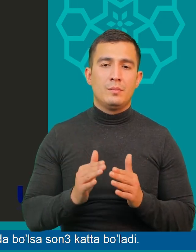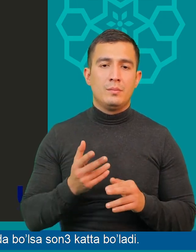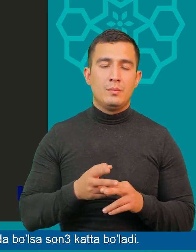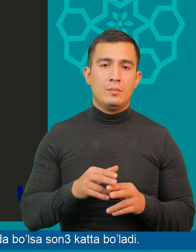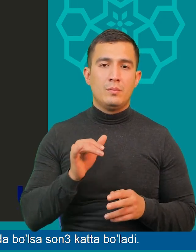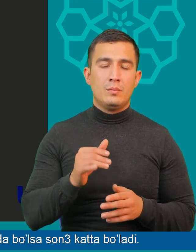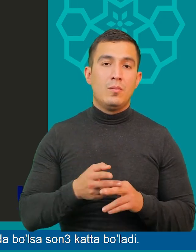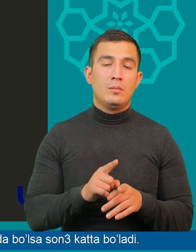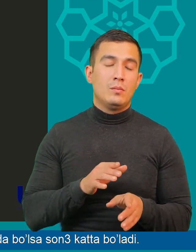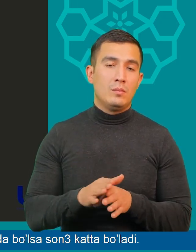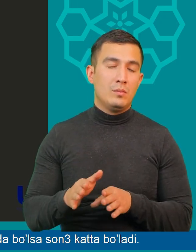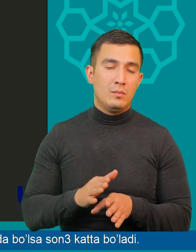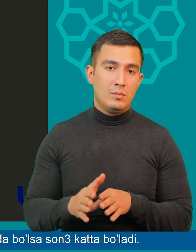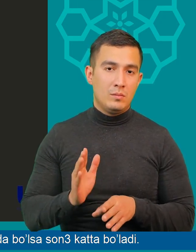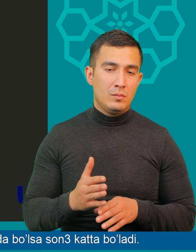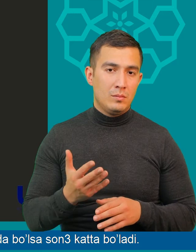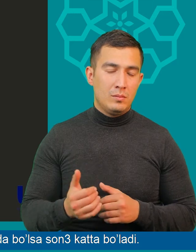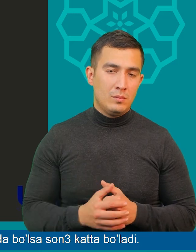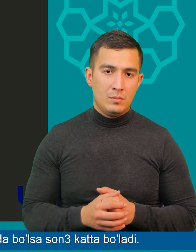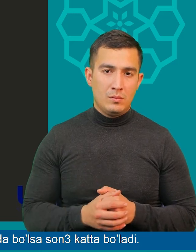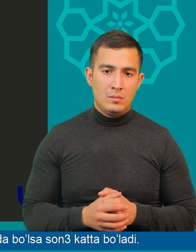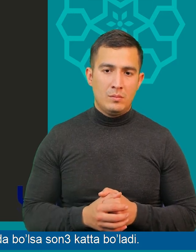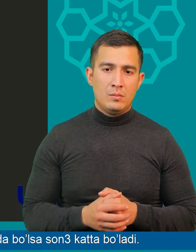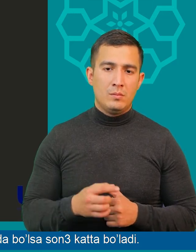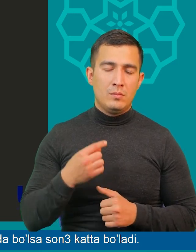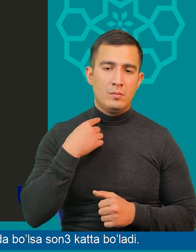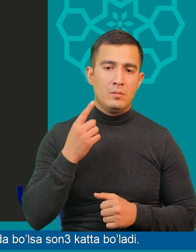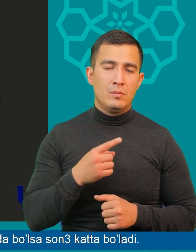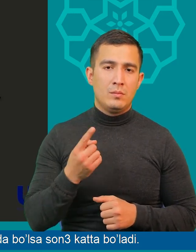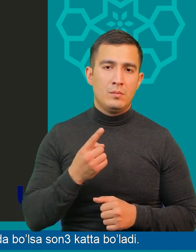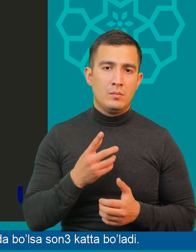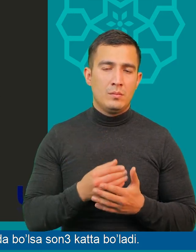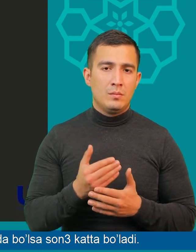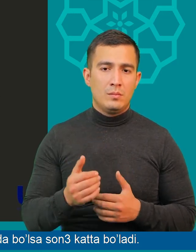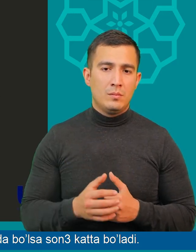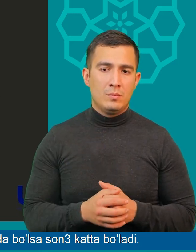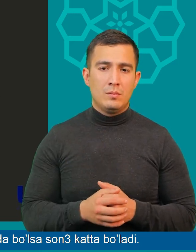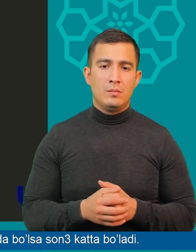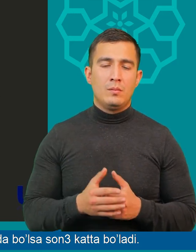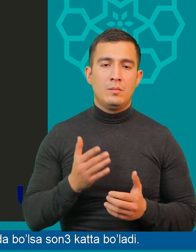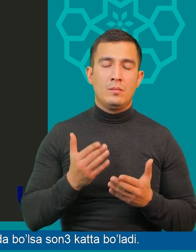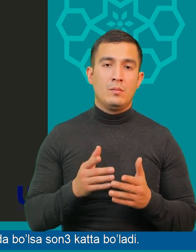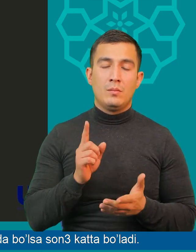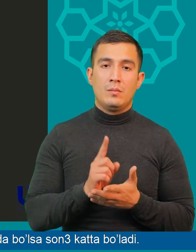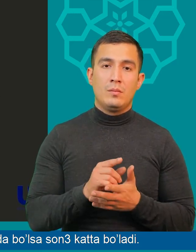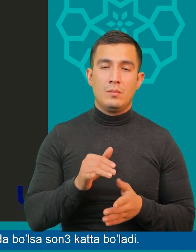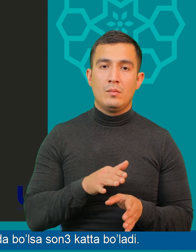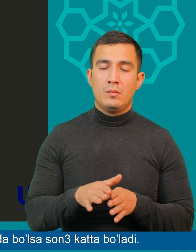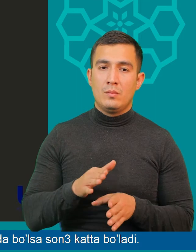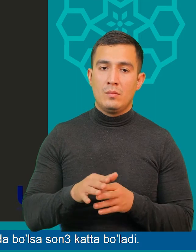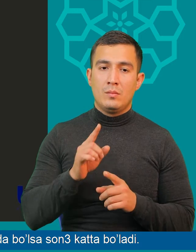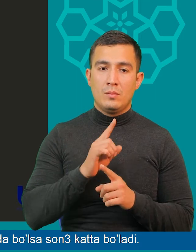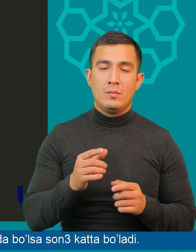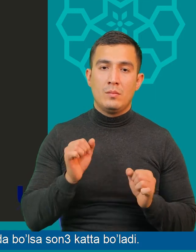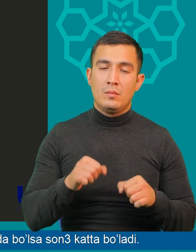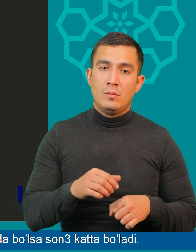bu shart ham bajarilsa, demak, son 1 katta bo'ladi. Agar bu shart bajarilmasa,